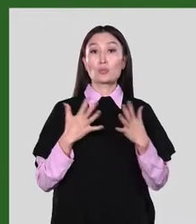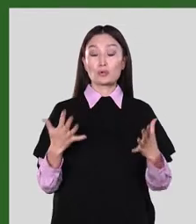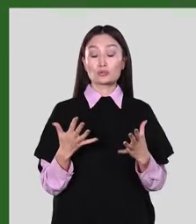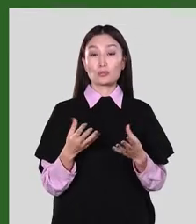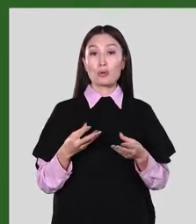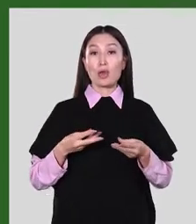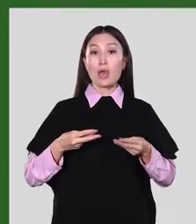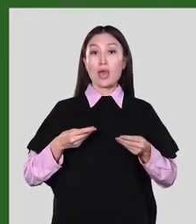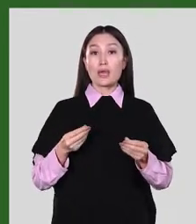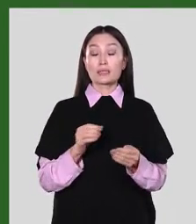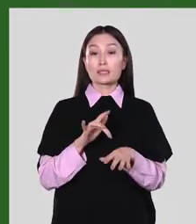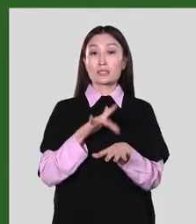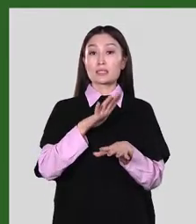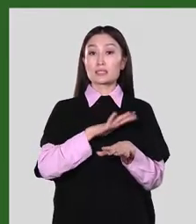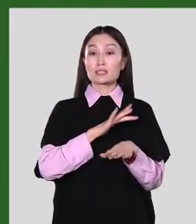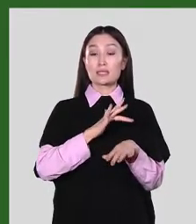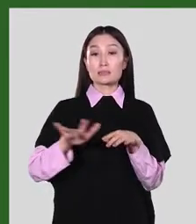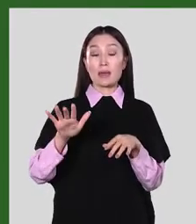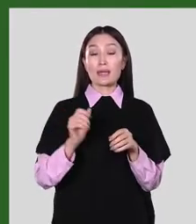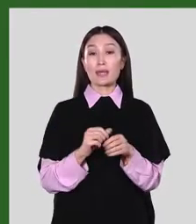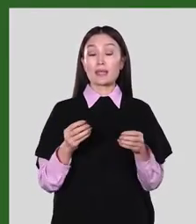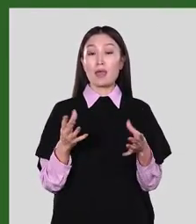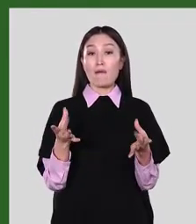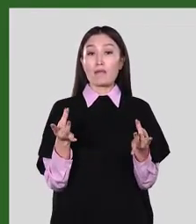испарению влаги с поверхности земли